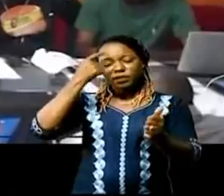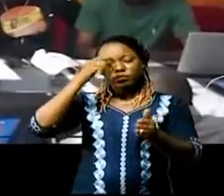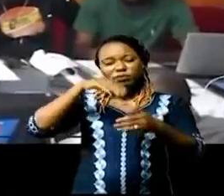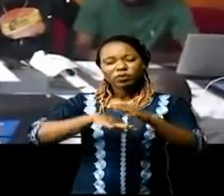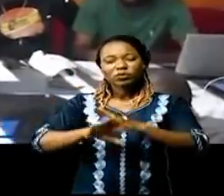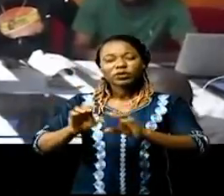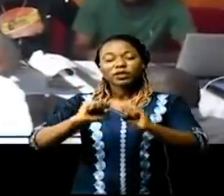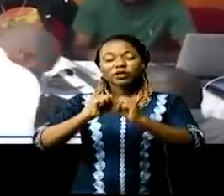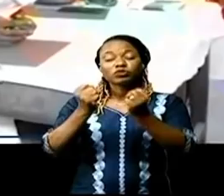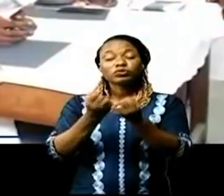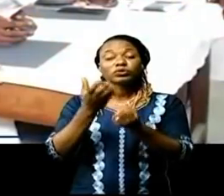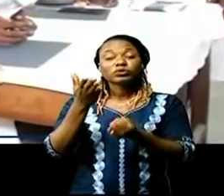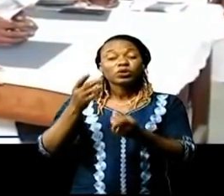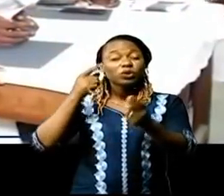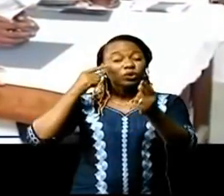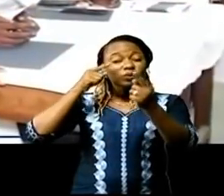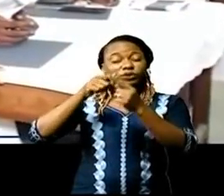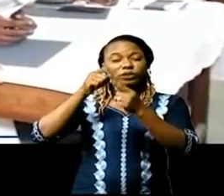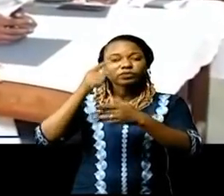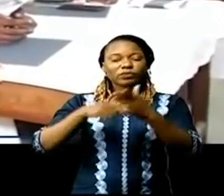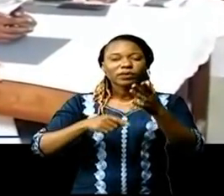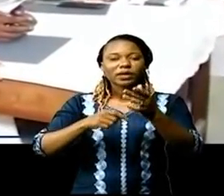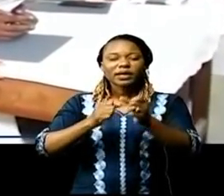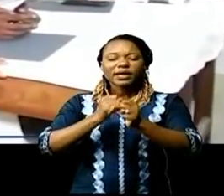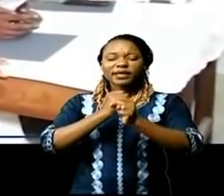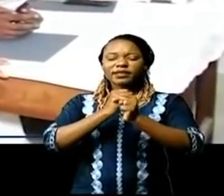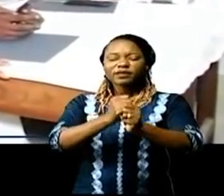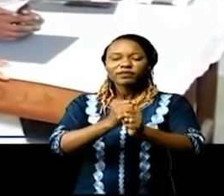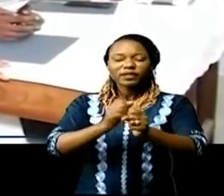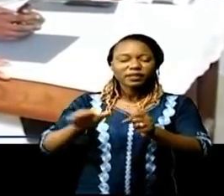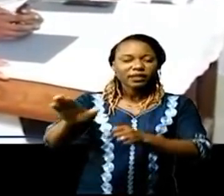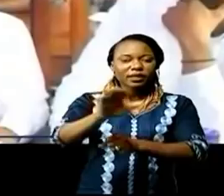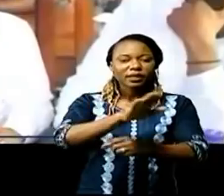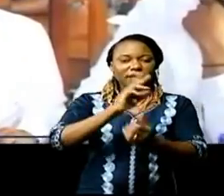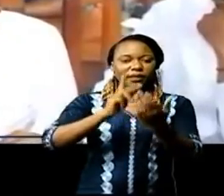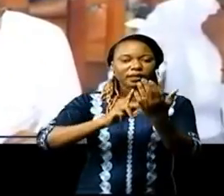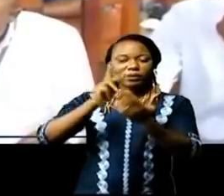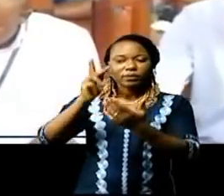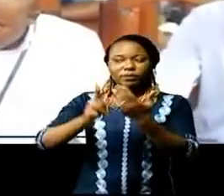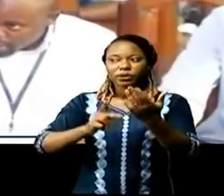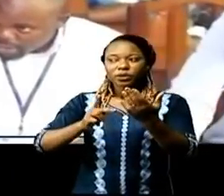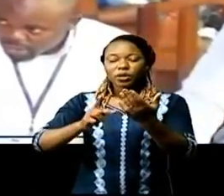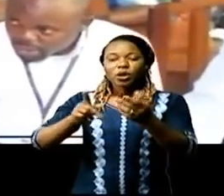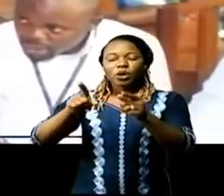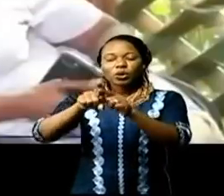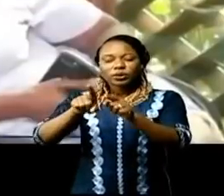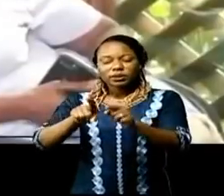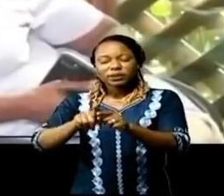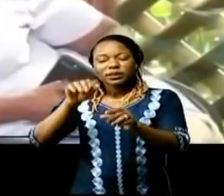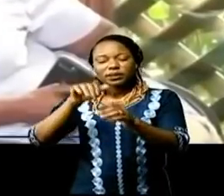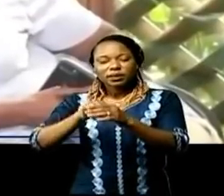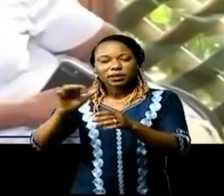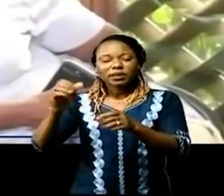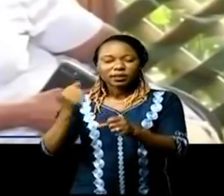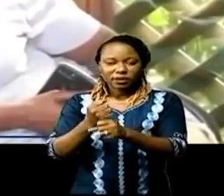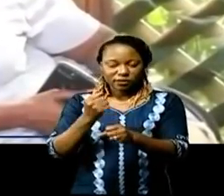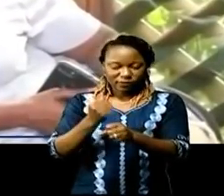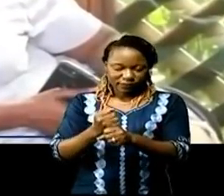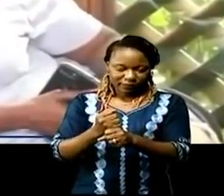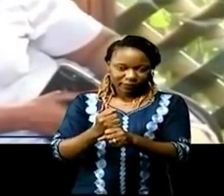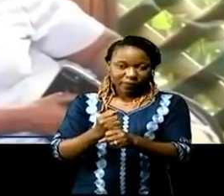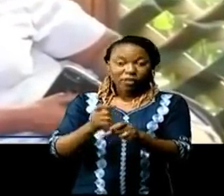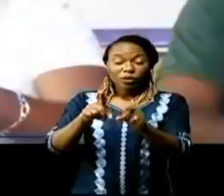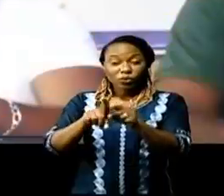structure. L'objectif est de défendre les chasseurs d'images dans l'exercice de leur métier. Le numéro 1 de l'Union nationale